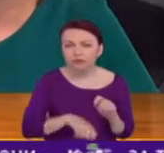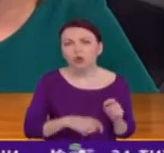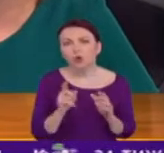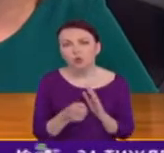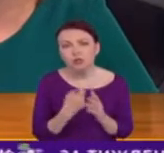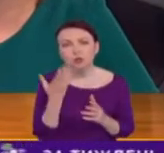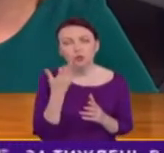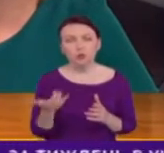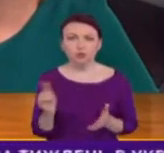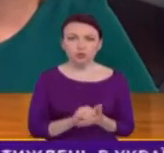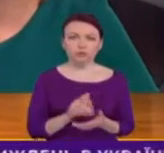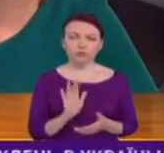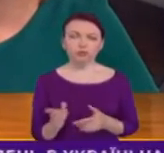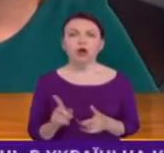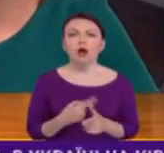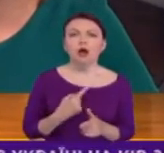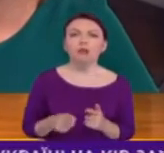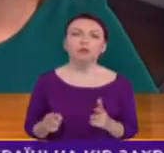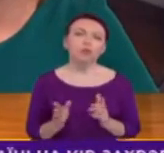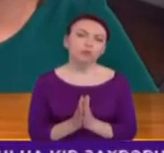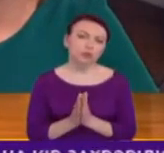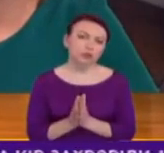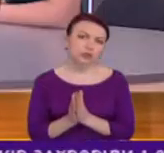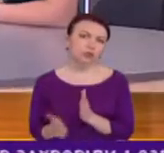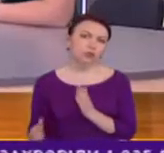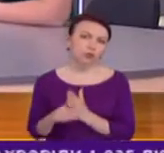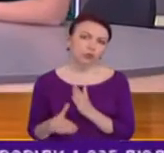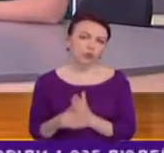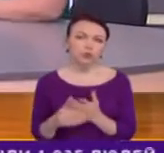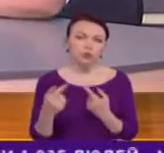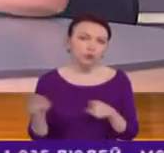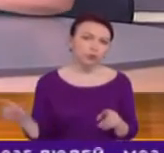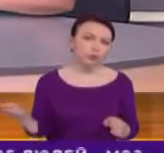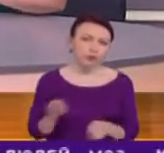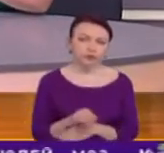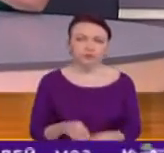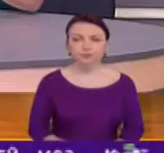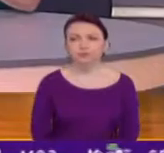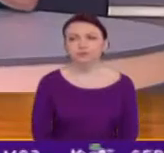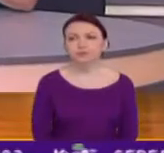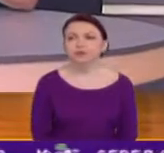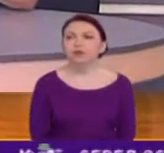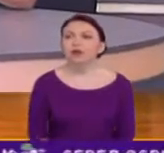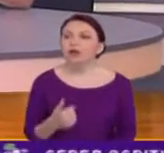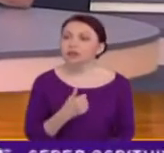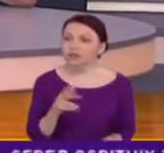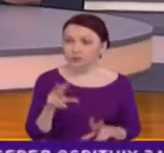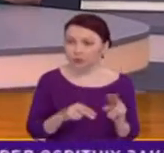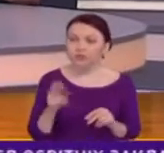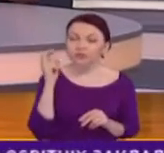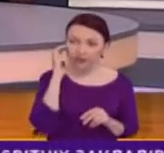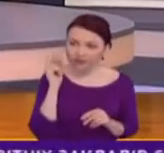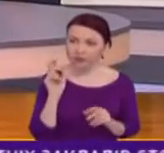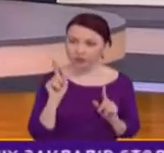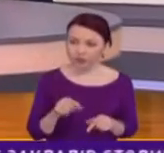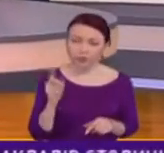коли вона буде встановлена, або просити допомогу друга. Угу. Так, почули. Я сподіваюся, що і кияни також